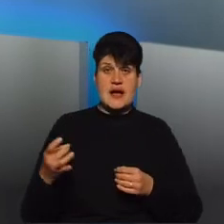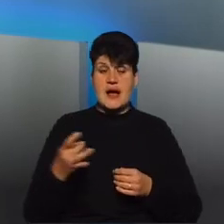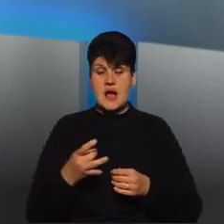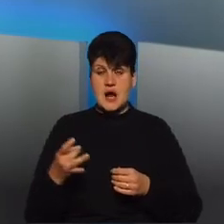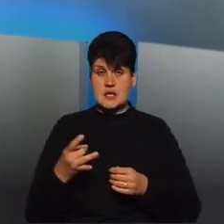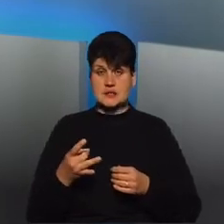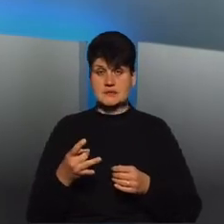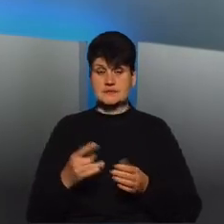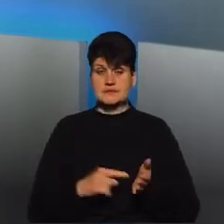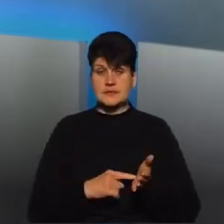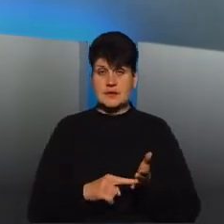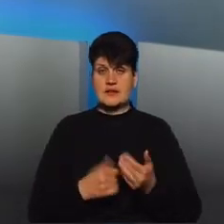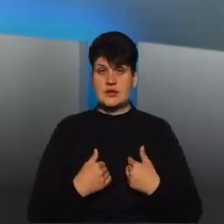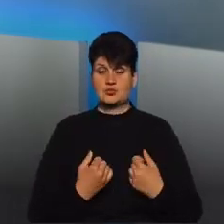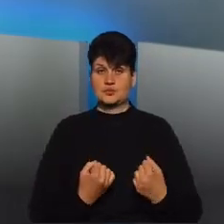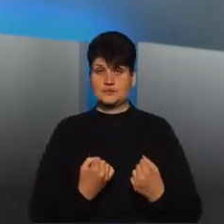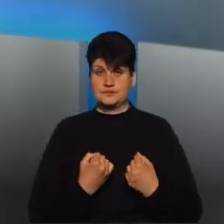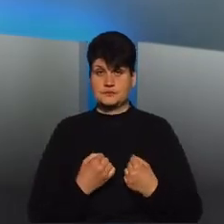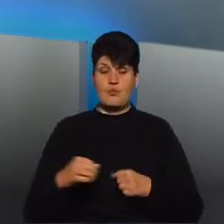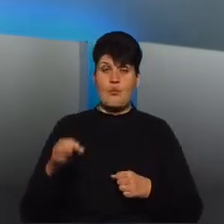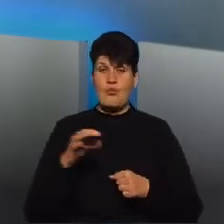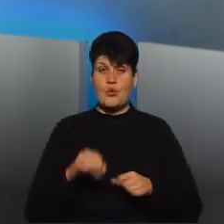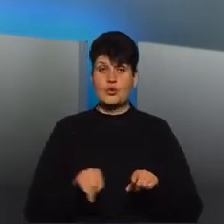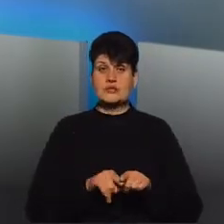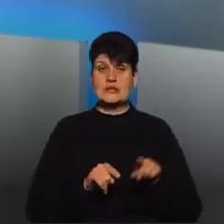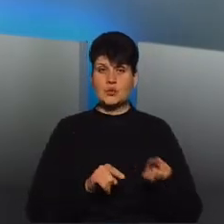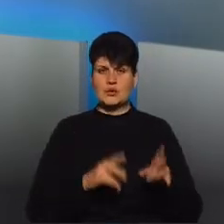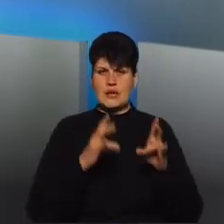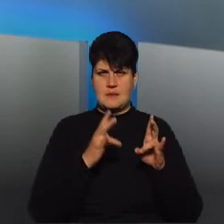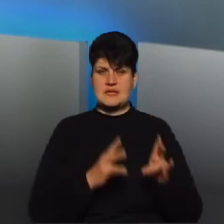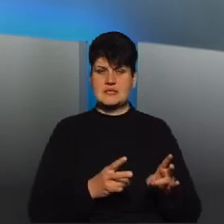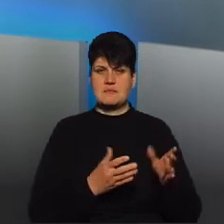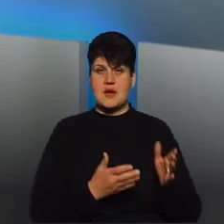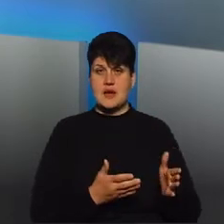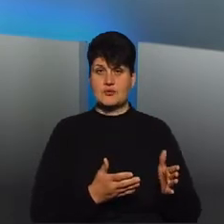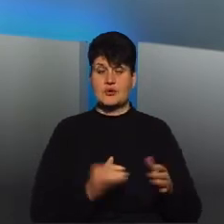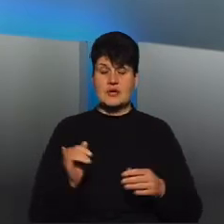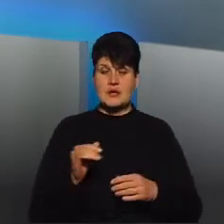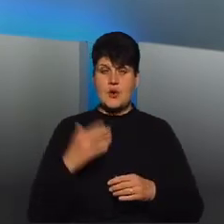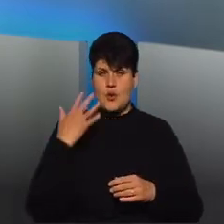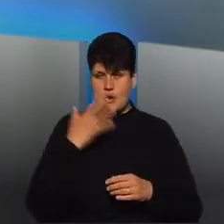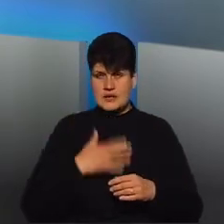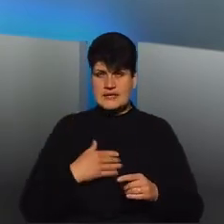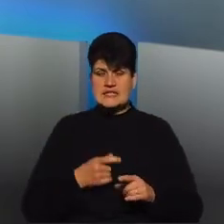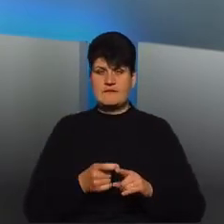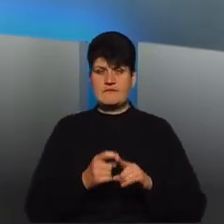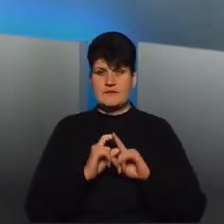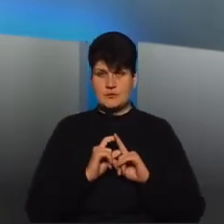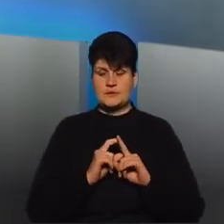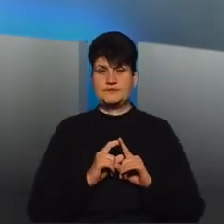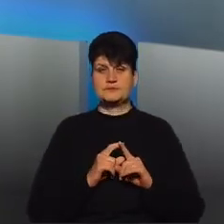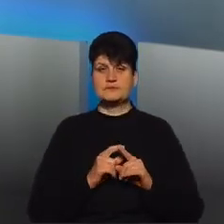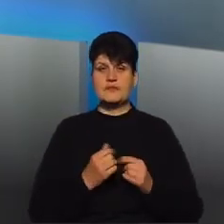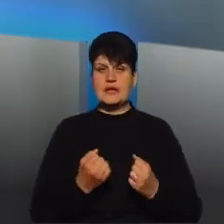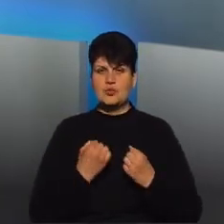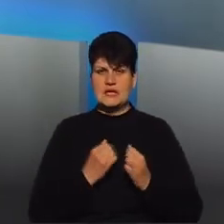імунній системі про ось таку небезпеку, і організм відповідь, імунна система у